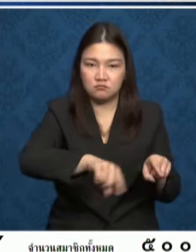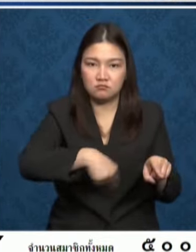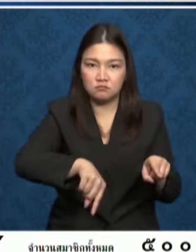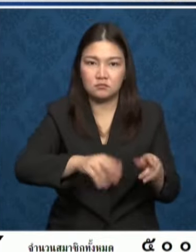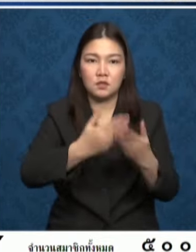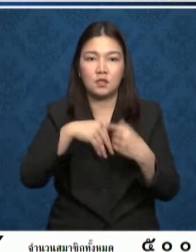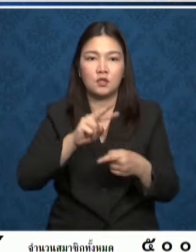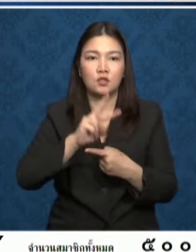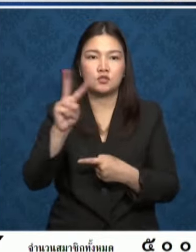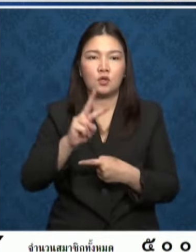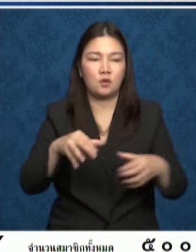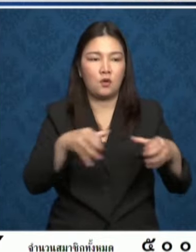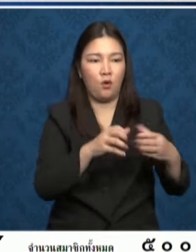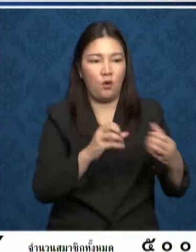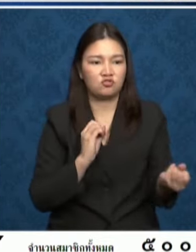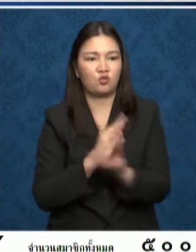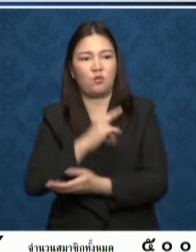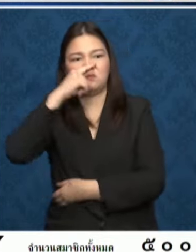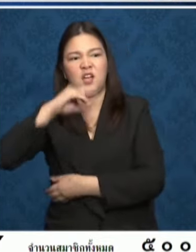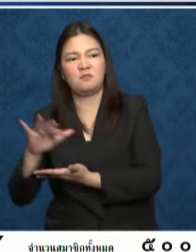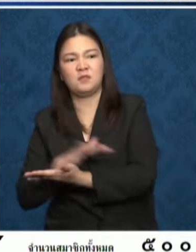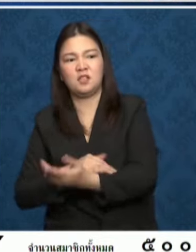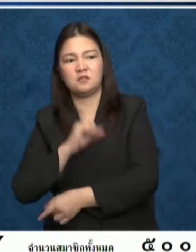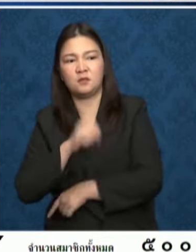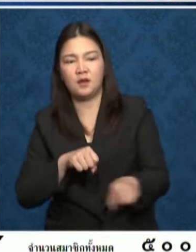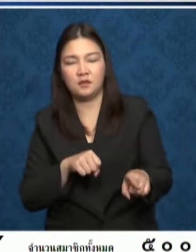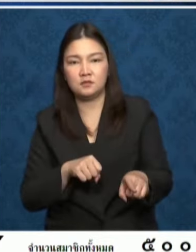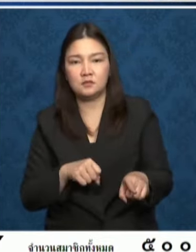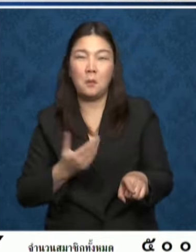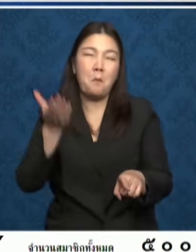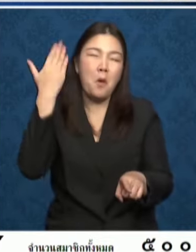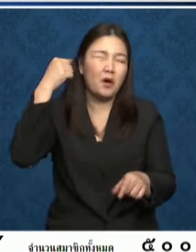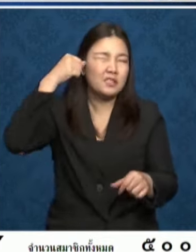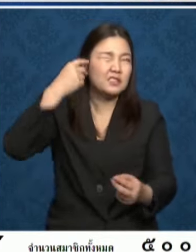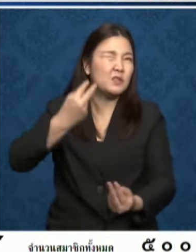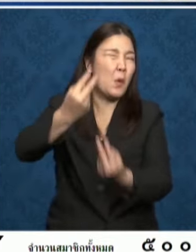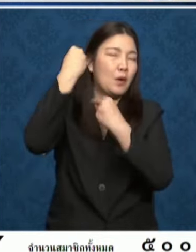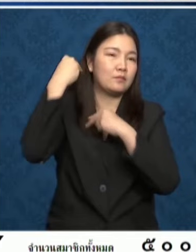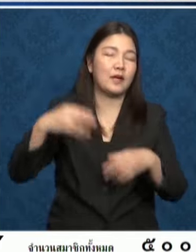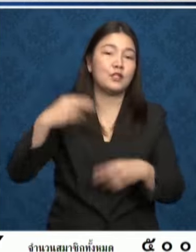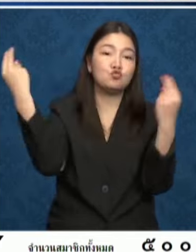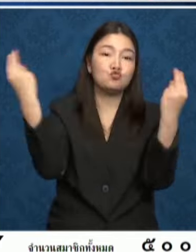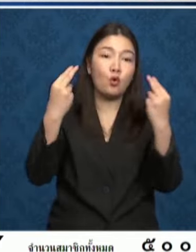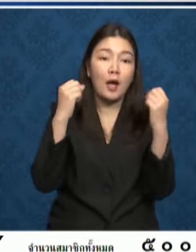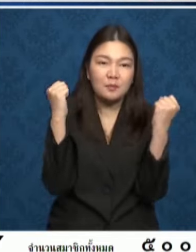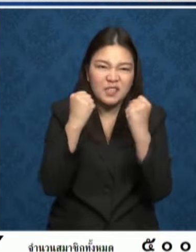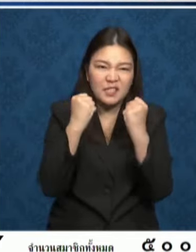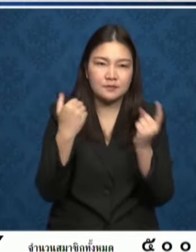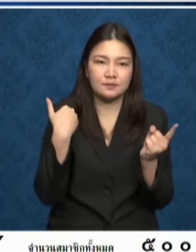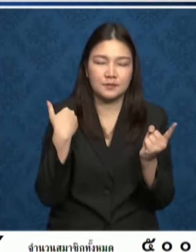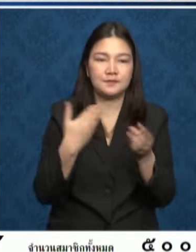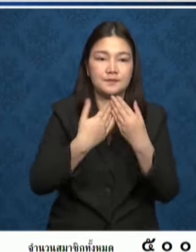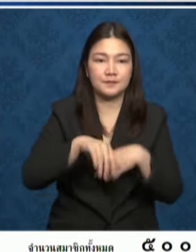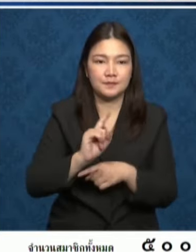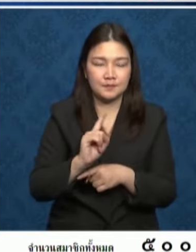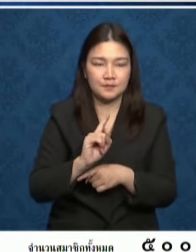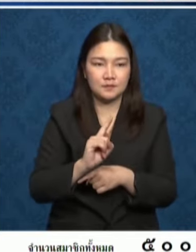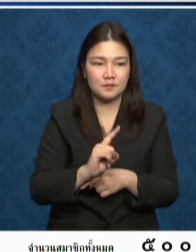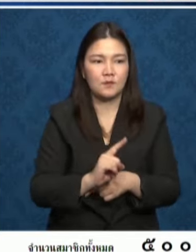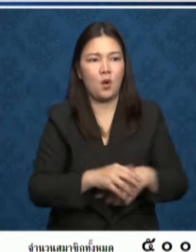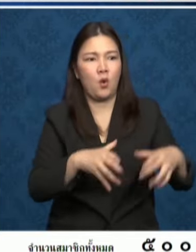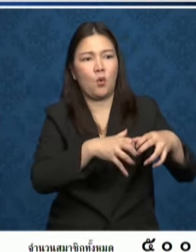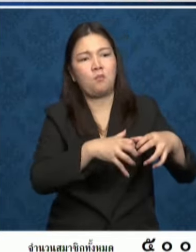2คือเป็นภัยต่อความมั่นคงโดยเฉพาะในยุคสงครามเย็นประการต่อไปก็คือเป็นคนที่เกี่ยวข้องกับยา